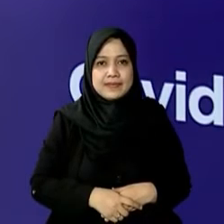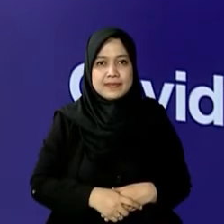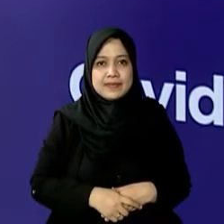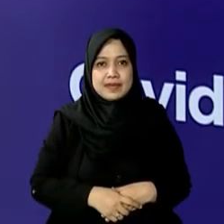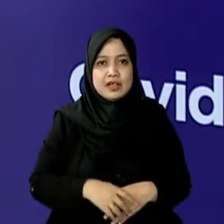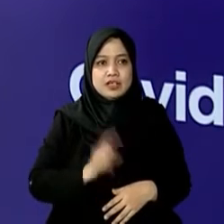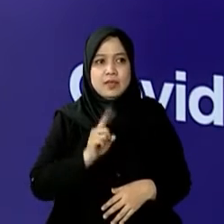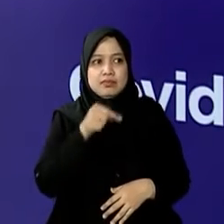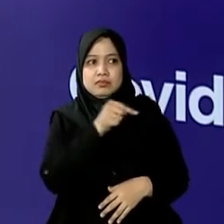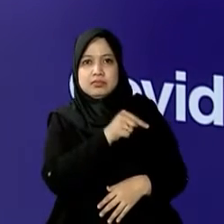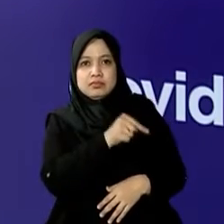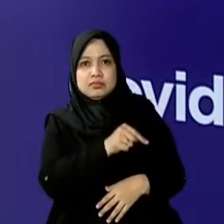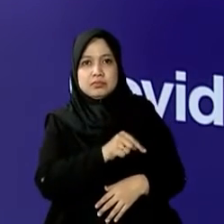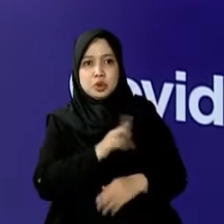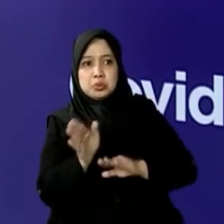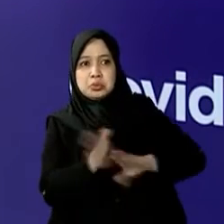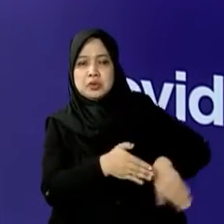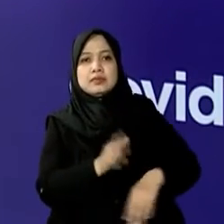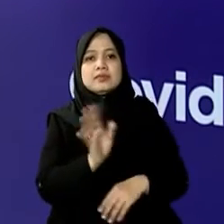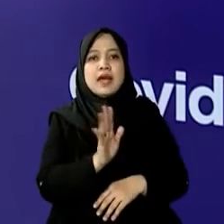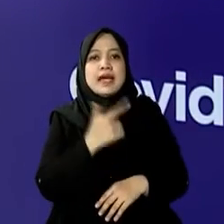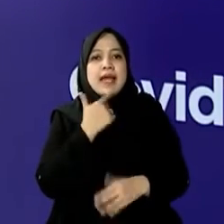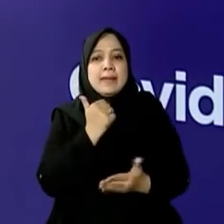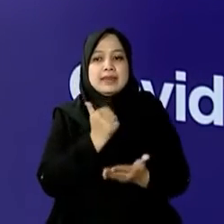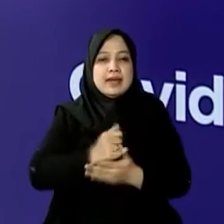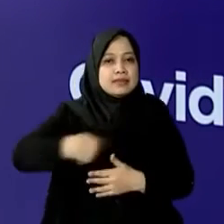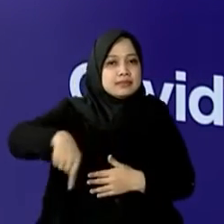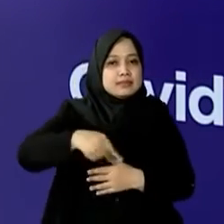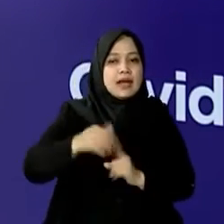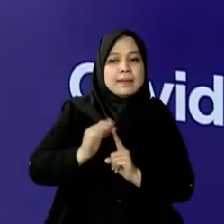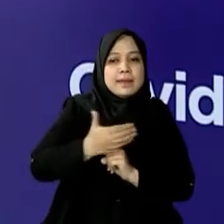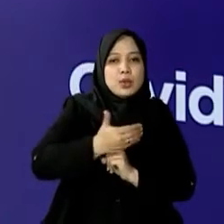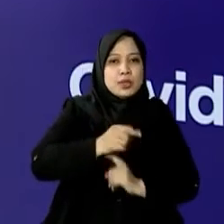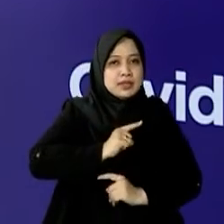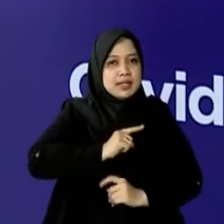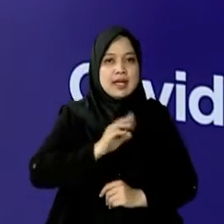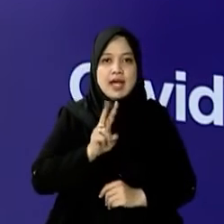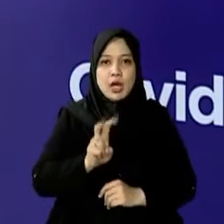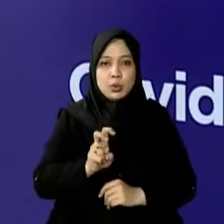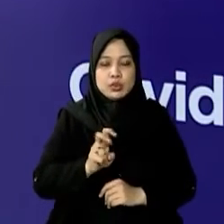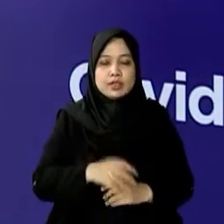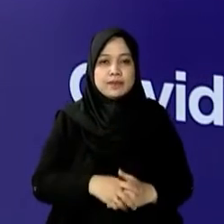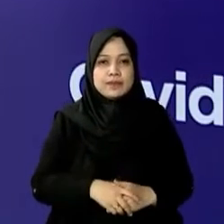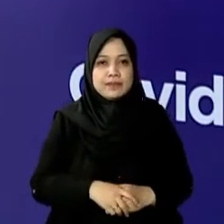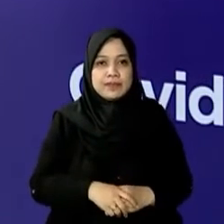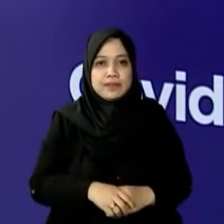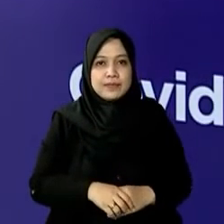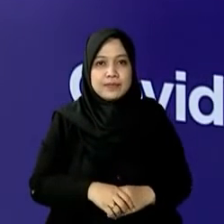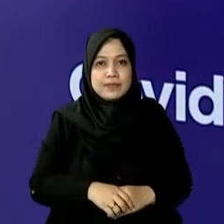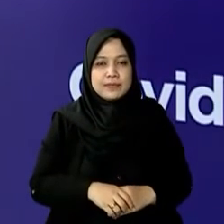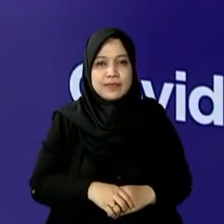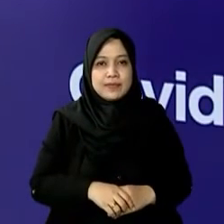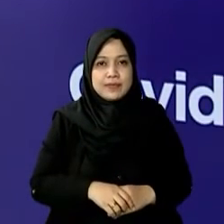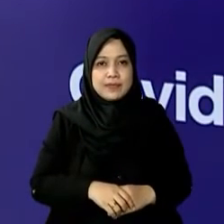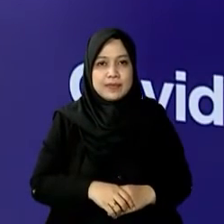menakutkan gitu tidak juga gitu asal kita memproteksi diri sebaik itu gitu namun ketika kita sudah terkena profit akan menjadi salah satu